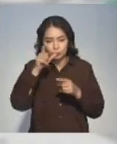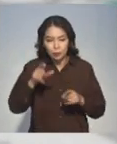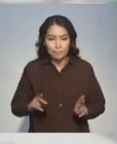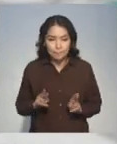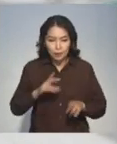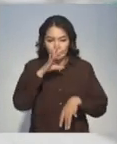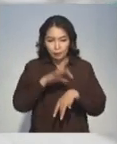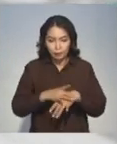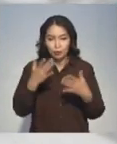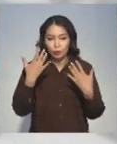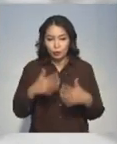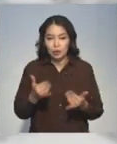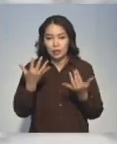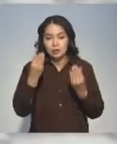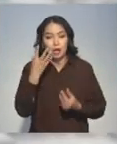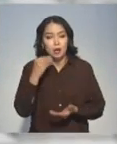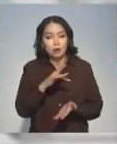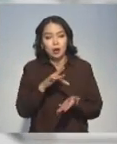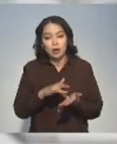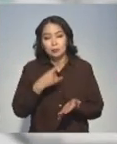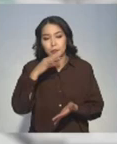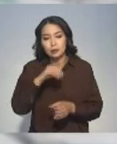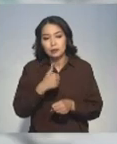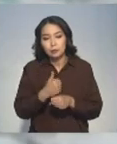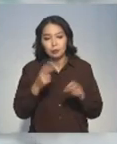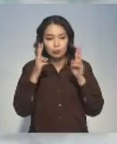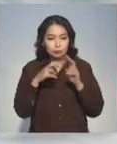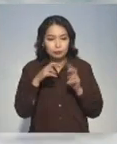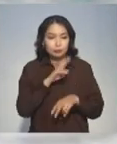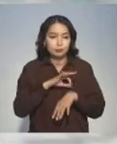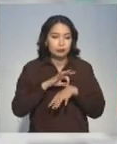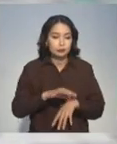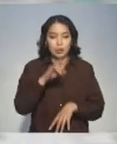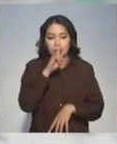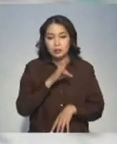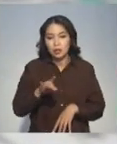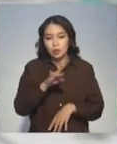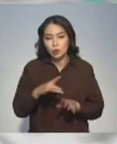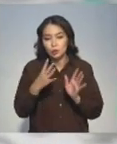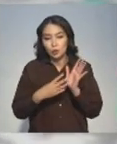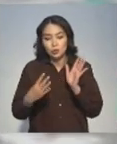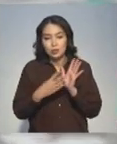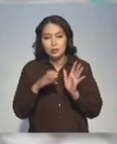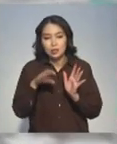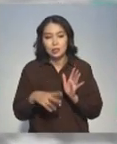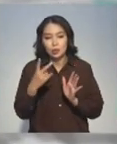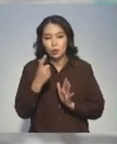Қазіргі уақытта Алматы қаласы полиция департаменті тергеу басқармасы мен Қазақстан Республикасы қылмыстық кодексінің